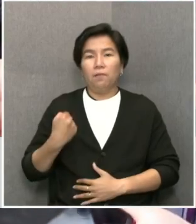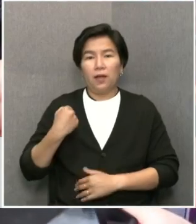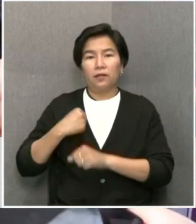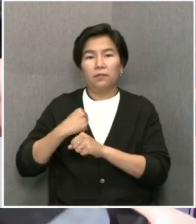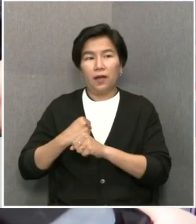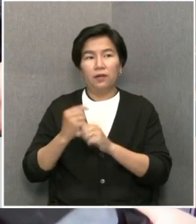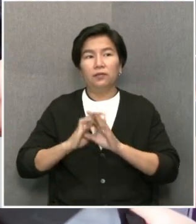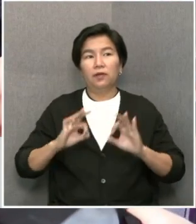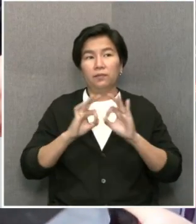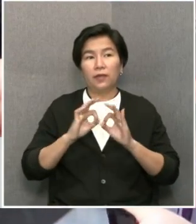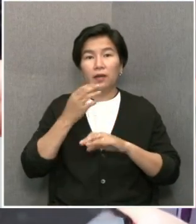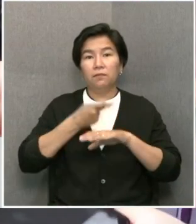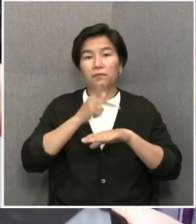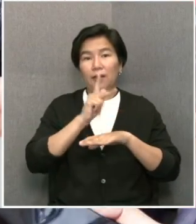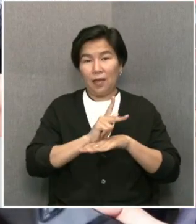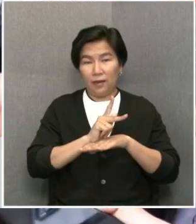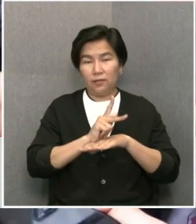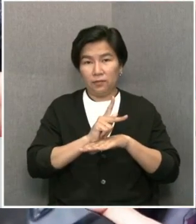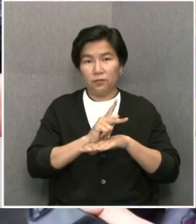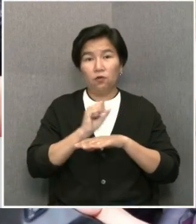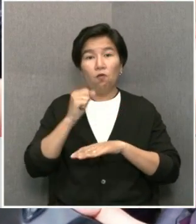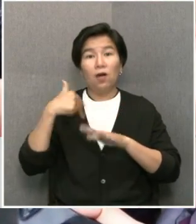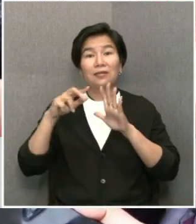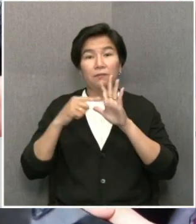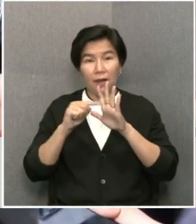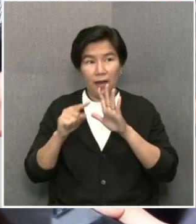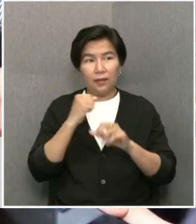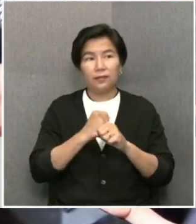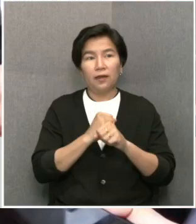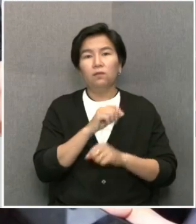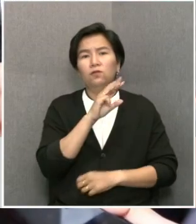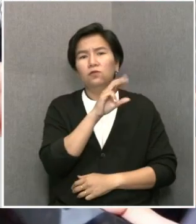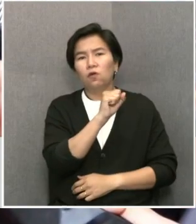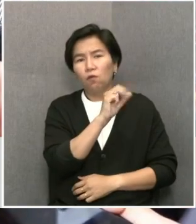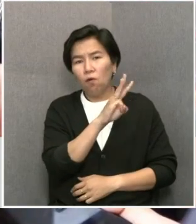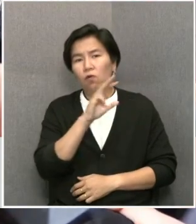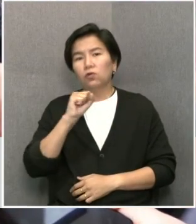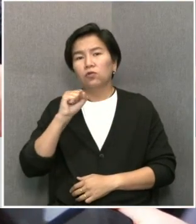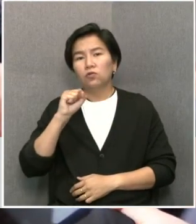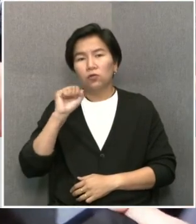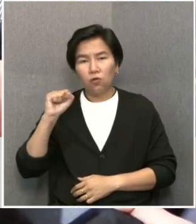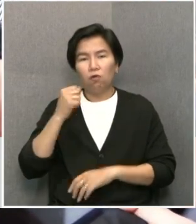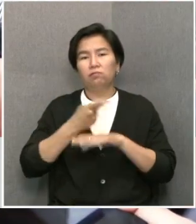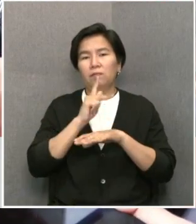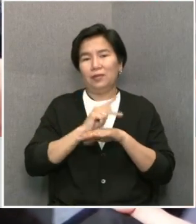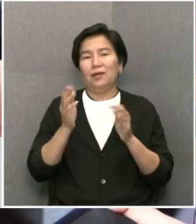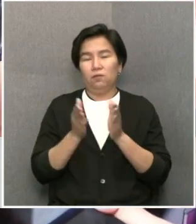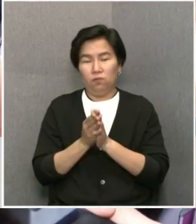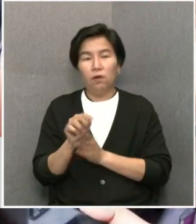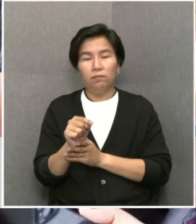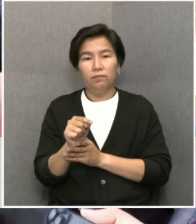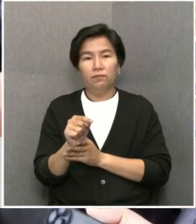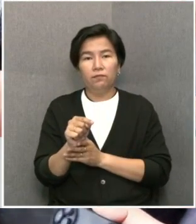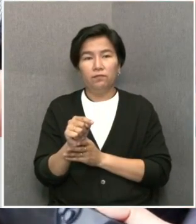ก่อนต้องยื่นต่อประธานสภางั้นโดยมารยาทประธานมุที่ิท่านก็กิไม่รอประธานสภาผู้แทนอยู่ดีสสสสมี